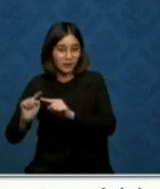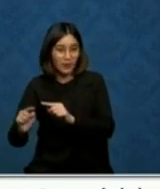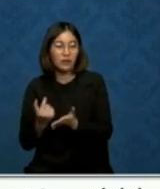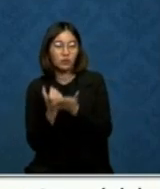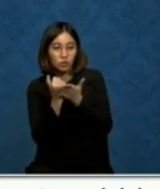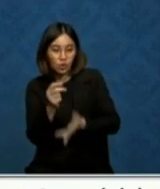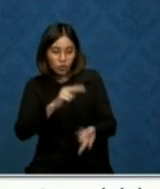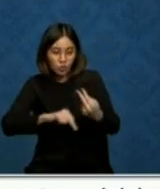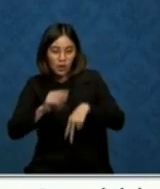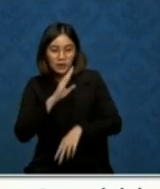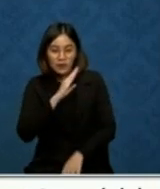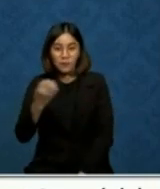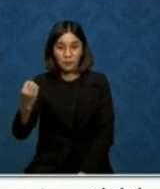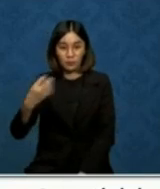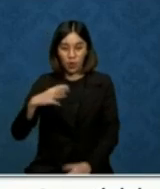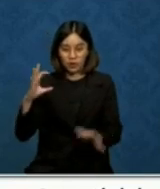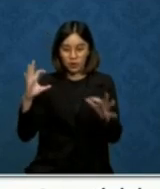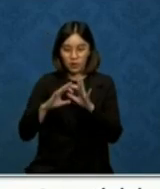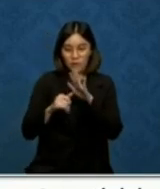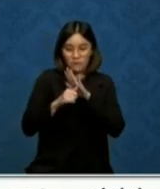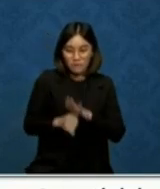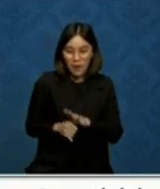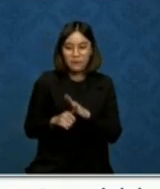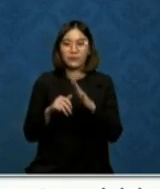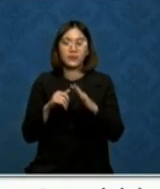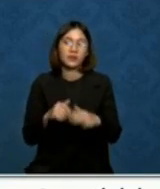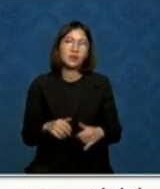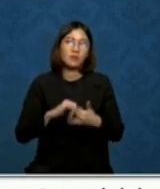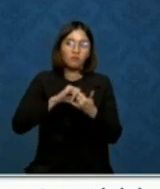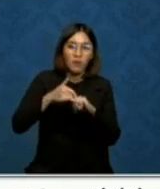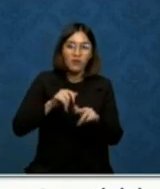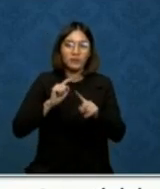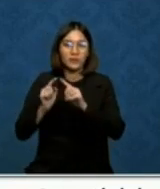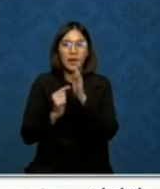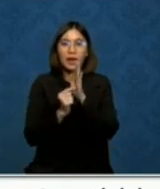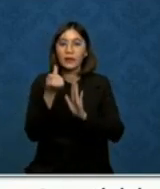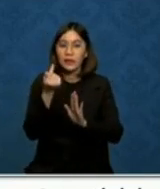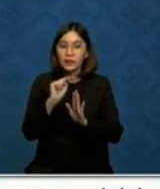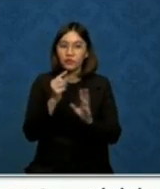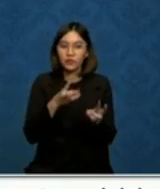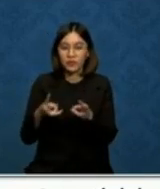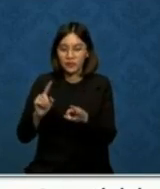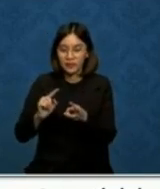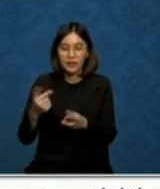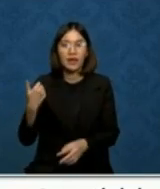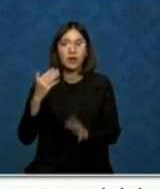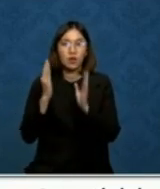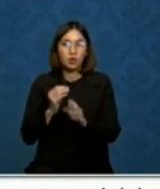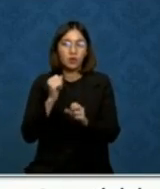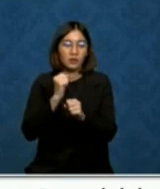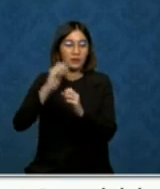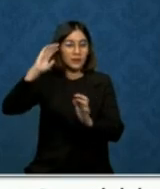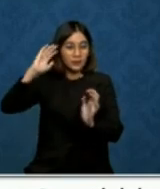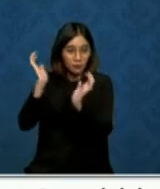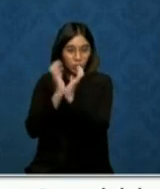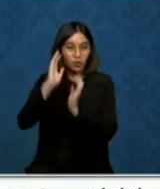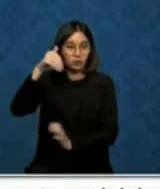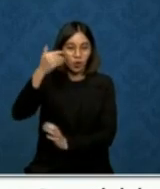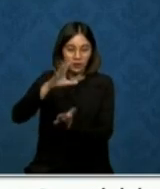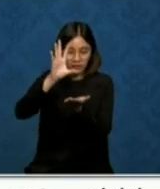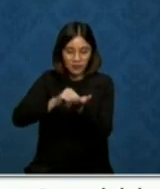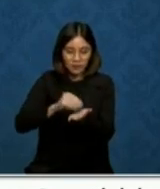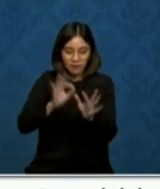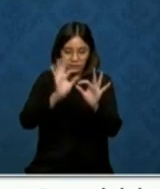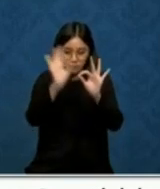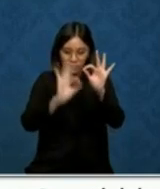าเมื่อได้รับแจ้งนะคะเกี่ยวกับการคุกคามทางเพศขึ้นมานั้นควรจะเริ่มได้ด้วยการรับเรื่องจากเจ้าหน้าที่ตำรวจนะคะบันทึกเป็นลาย